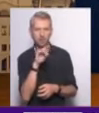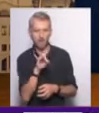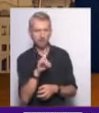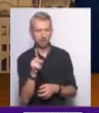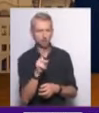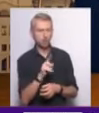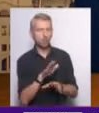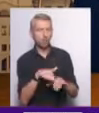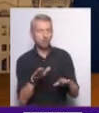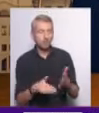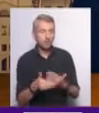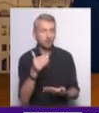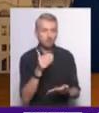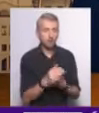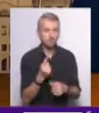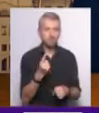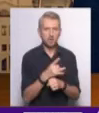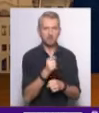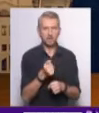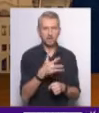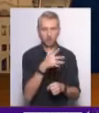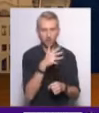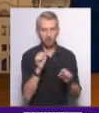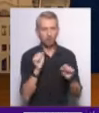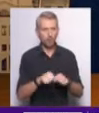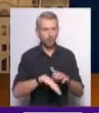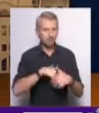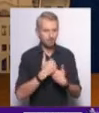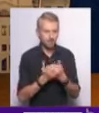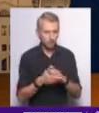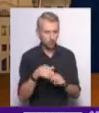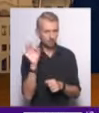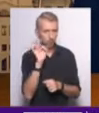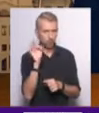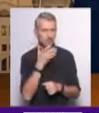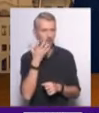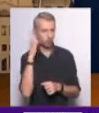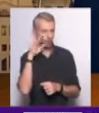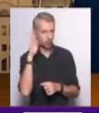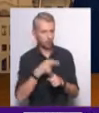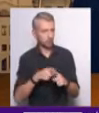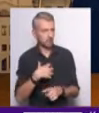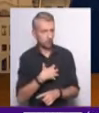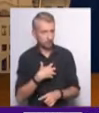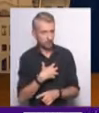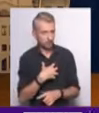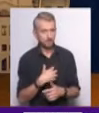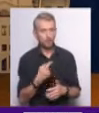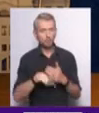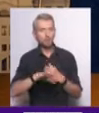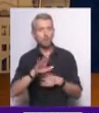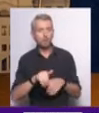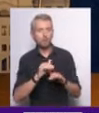накінець-то вперше, там, не знаю, за декілька років могли мити в туалетах руки теплою водою. Це дуже важливо, тому що потім